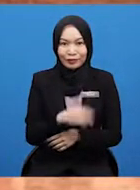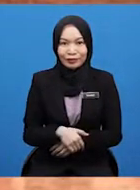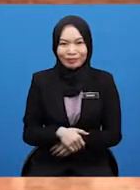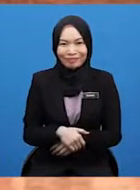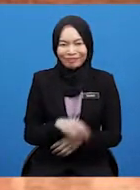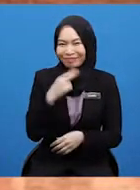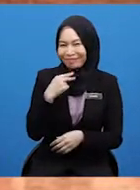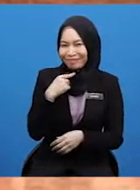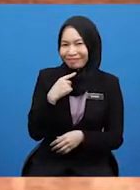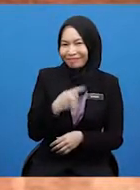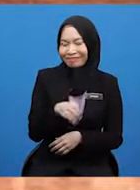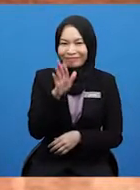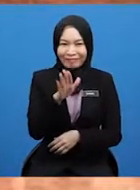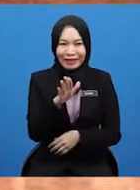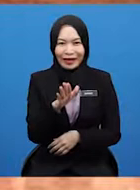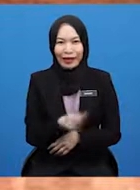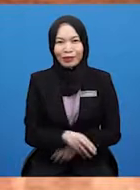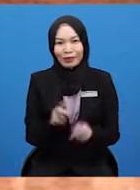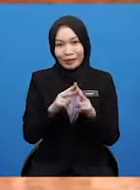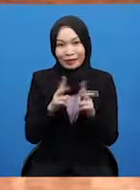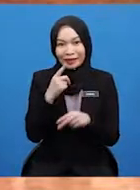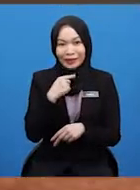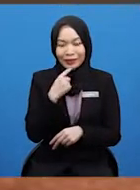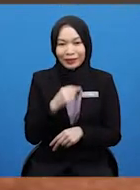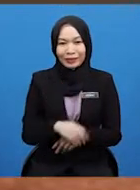Cute, kau memang sangat cute.